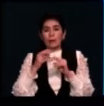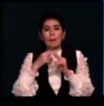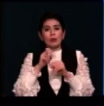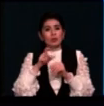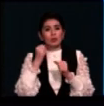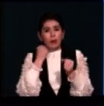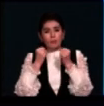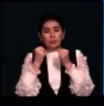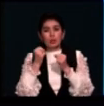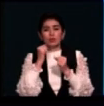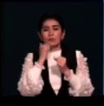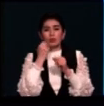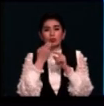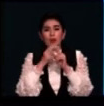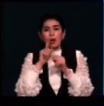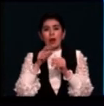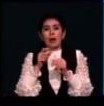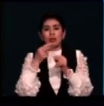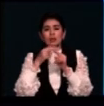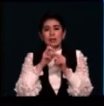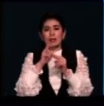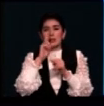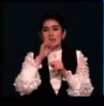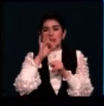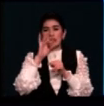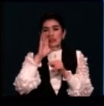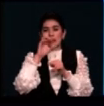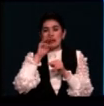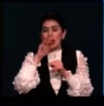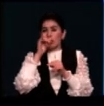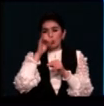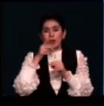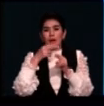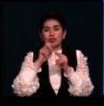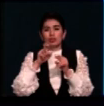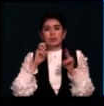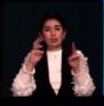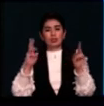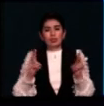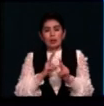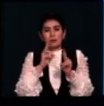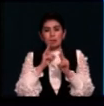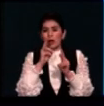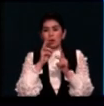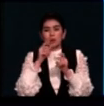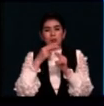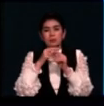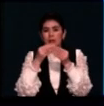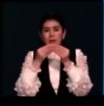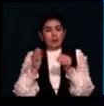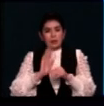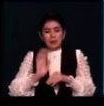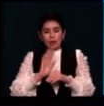сопланады. О қаттық полимер болып, кристаллана алмайды. О аланге тасырыда сұйықланмайды, ва